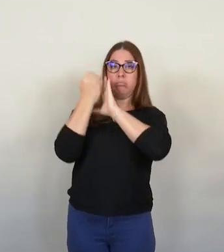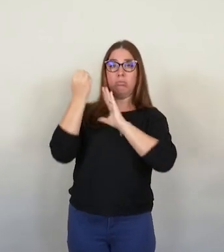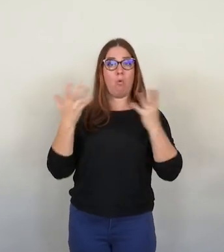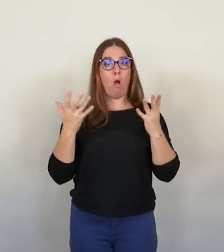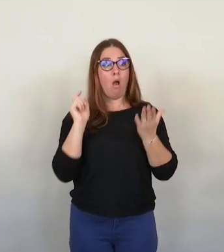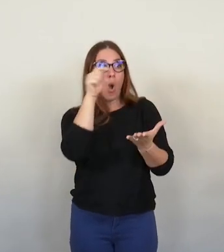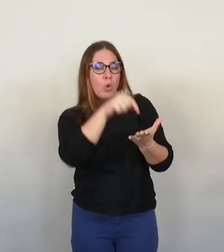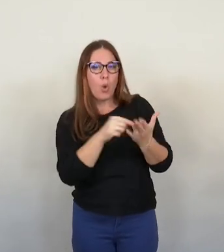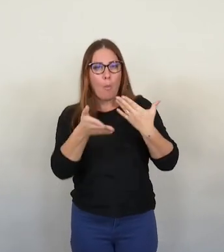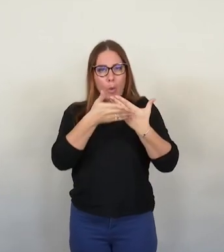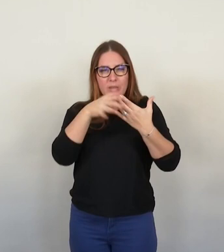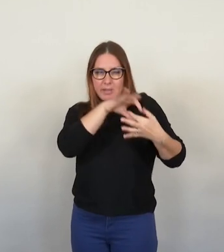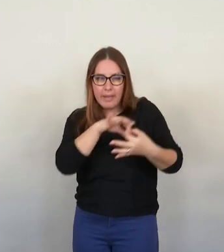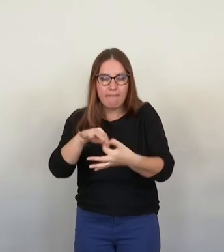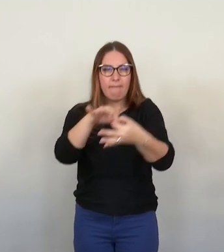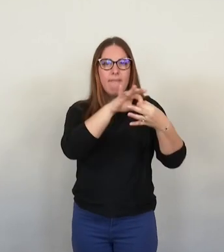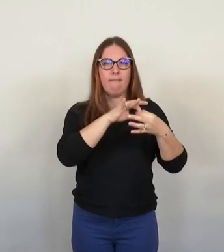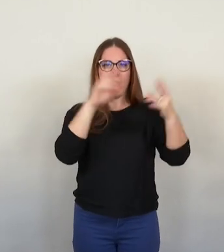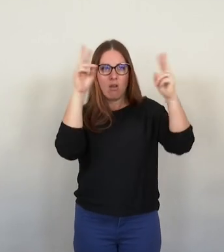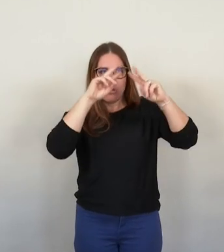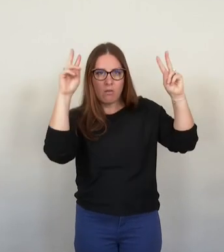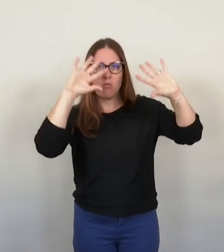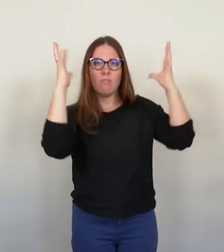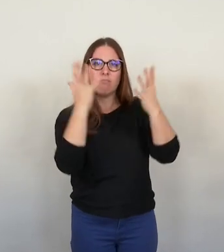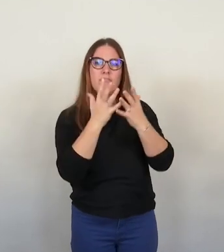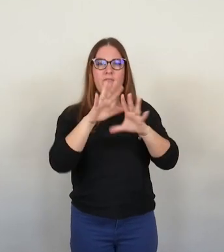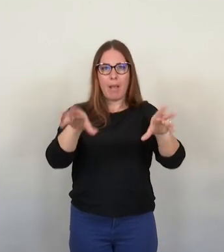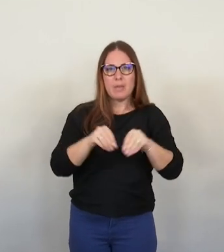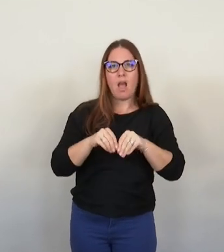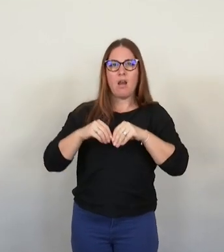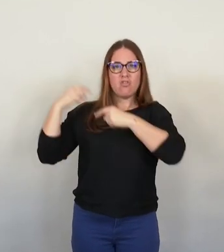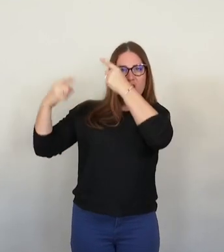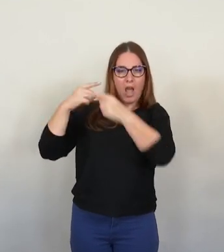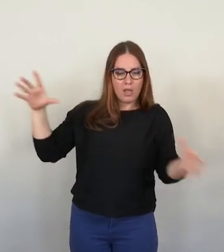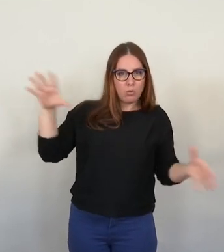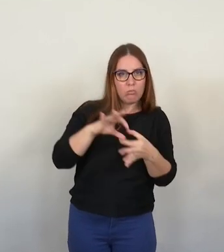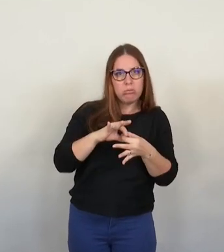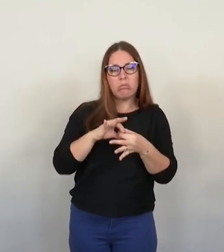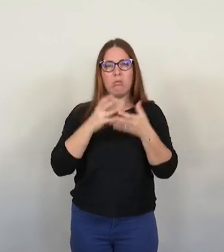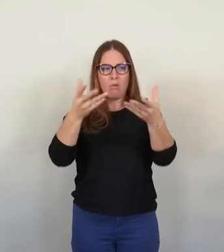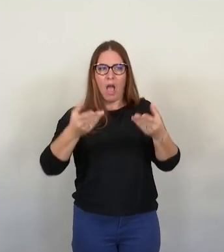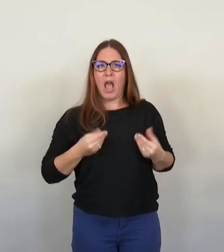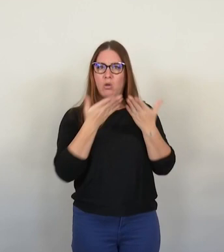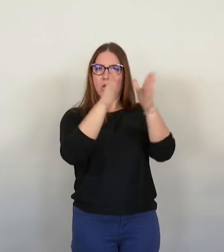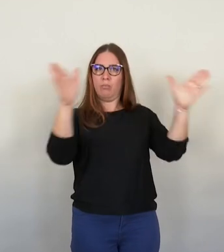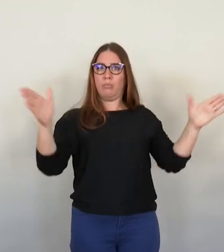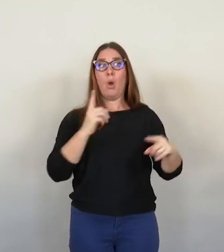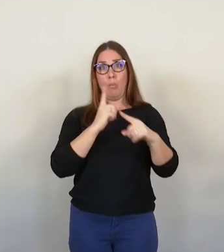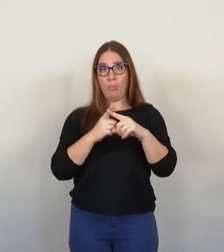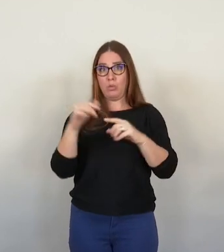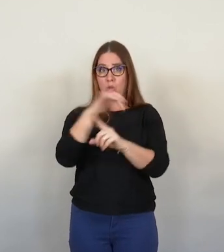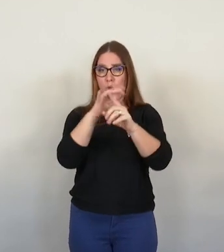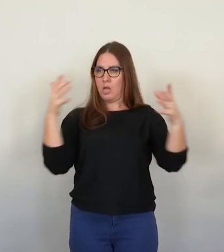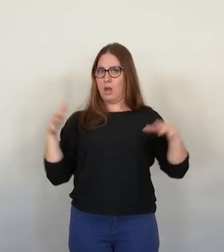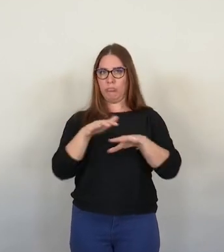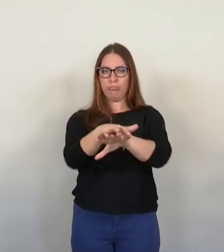à vocation global familial et intergénérationnelle qui accueille toute la population en veillant à la mixité sociale des